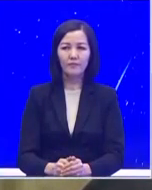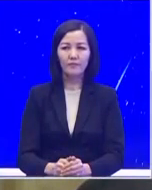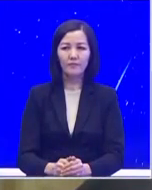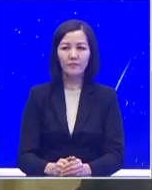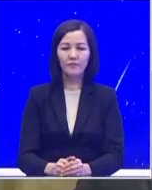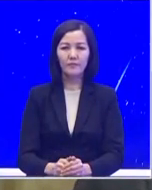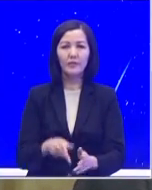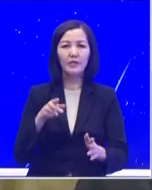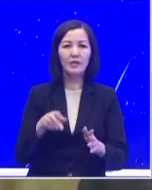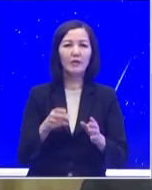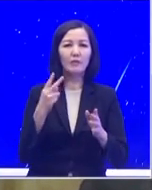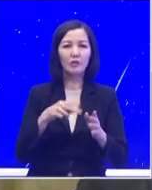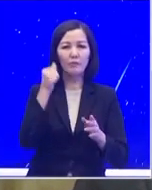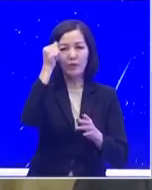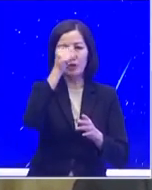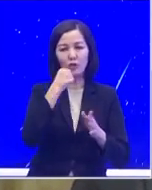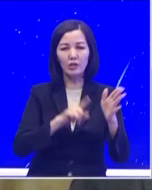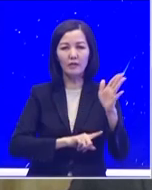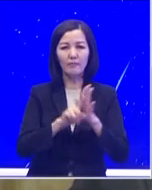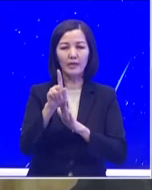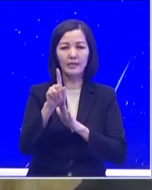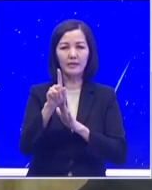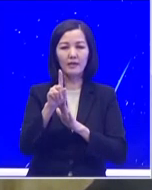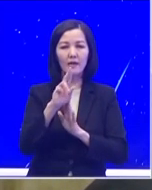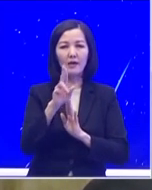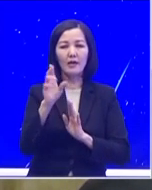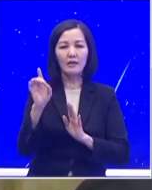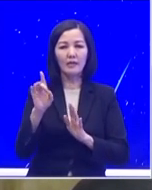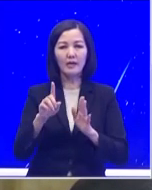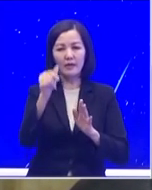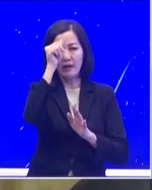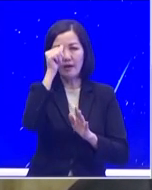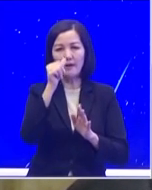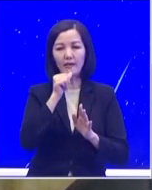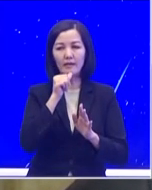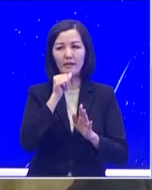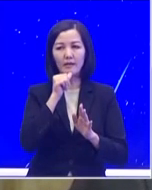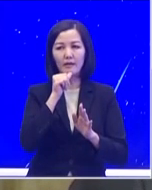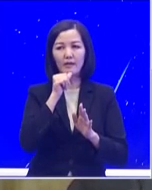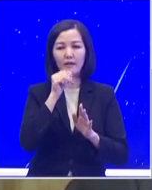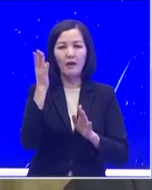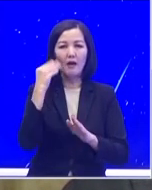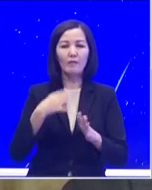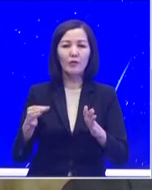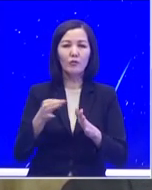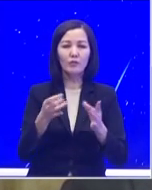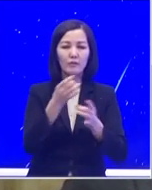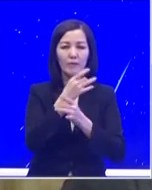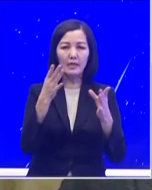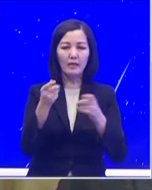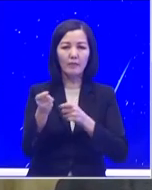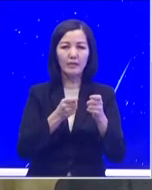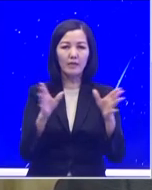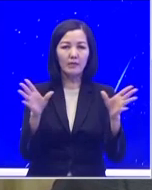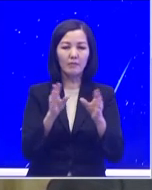Осы 2020 жылдың басын, қаңтар айын осы Алматы облысы мәдениет басқармасымен